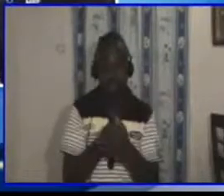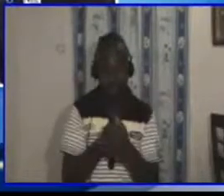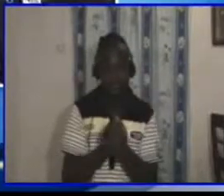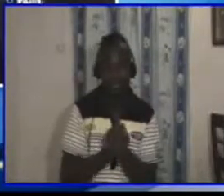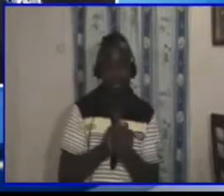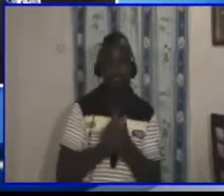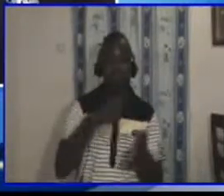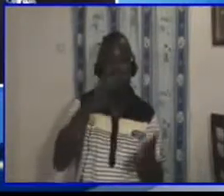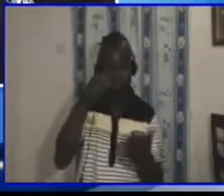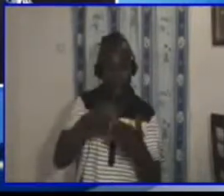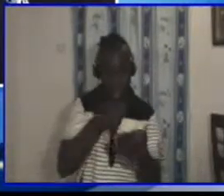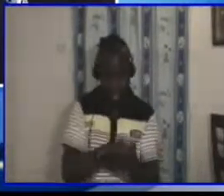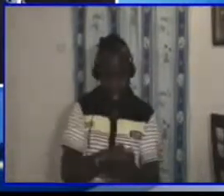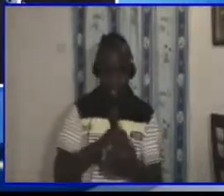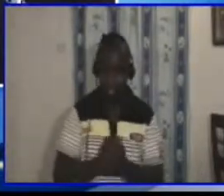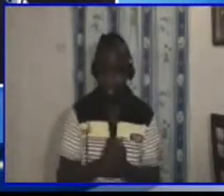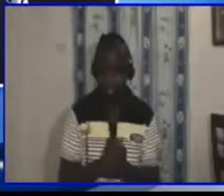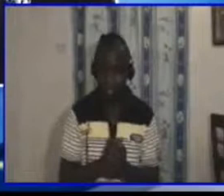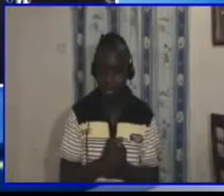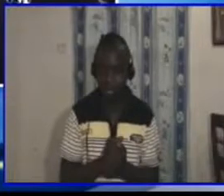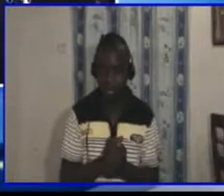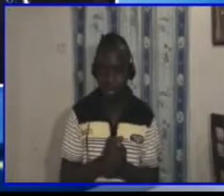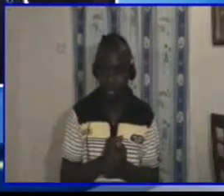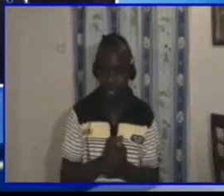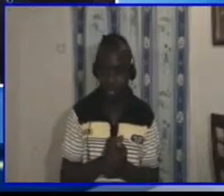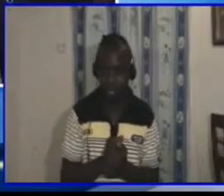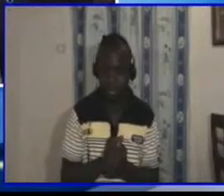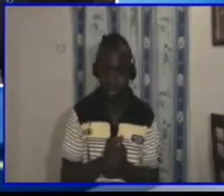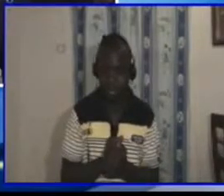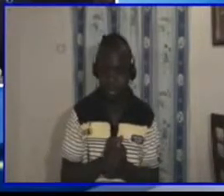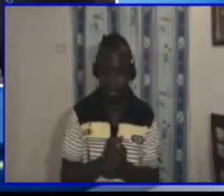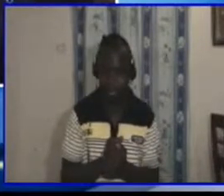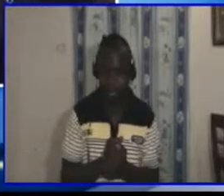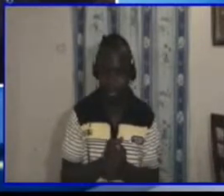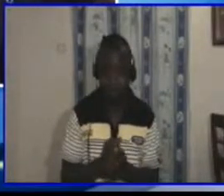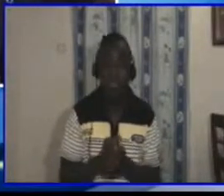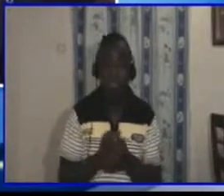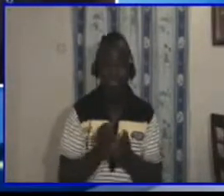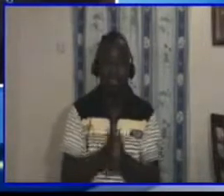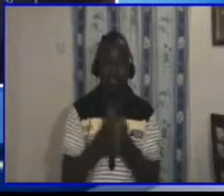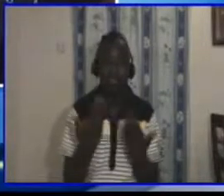egli era il signore lungo tutto l'antico testamento